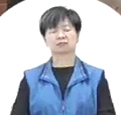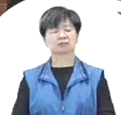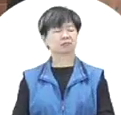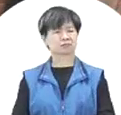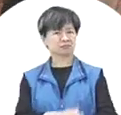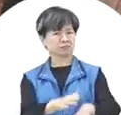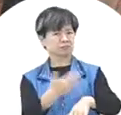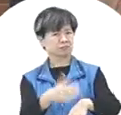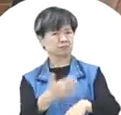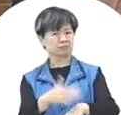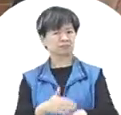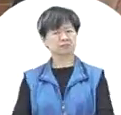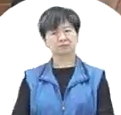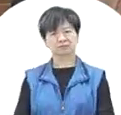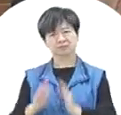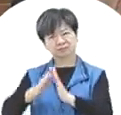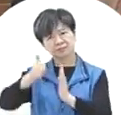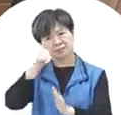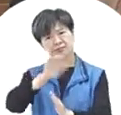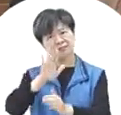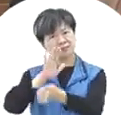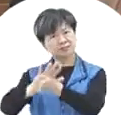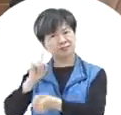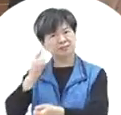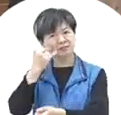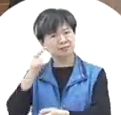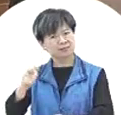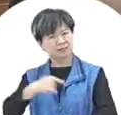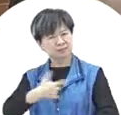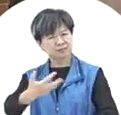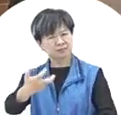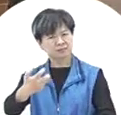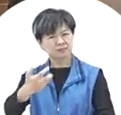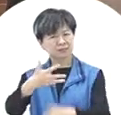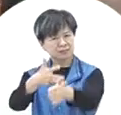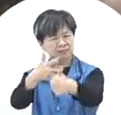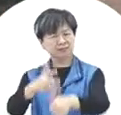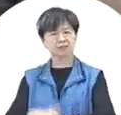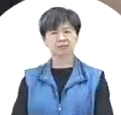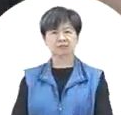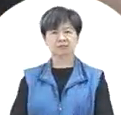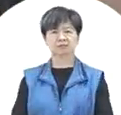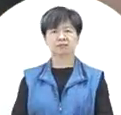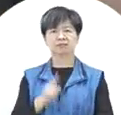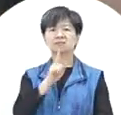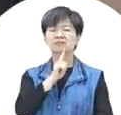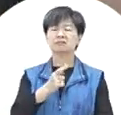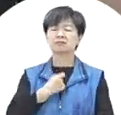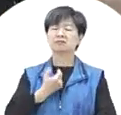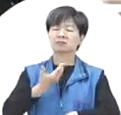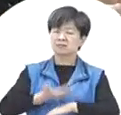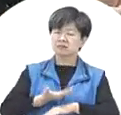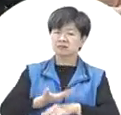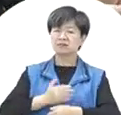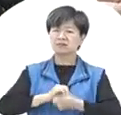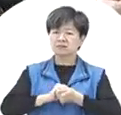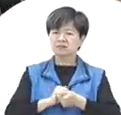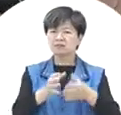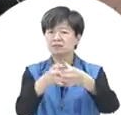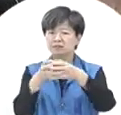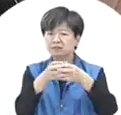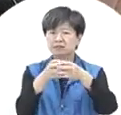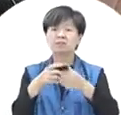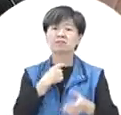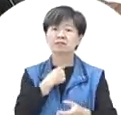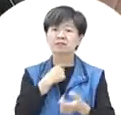为我们 你不为我们地方的爸爸妈妈痛心吗？您说，您有没有说要安心安定团圆？ 这